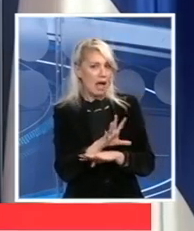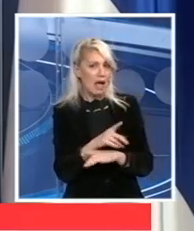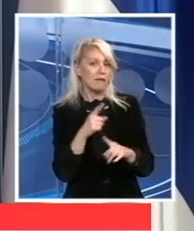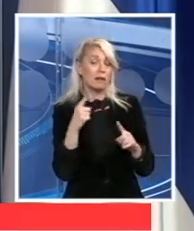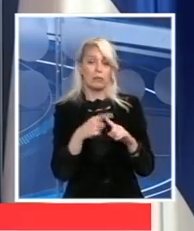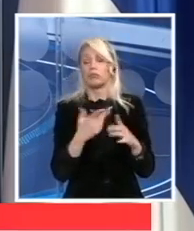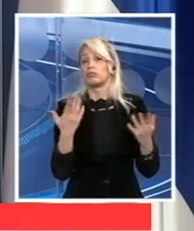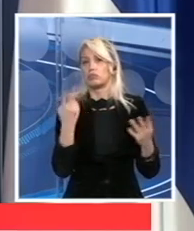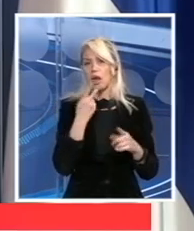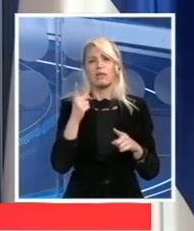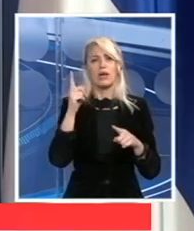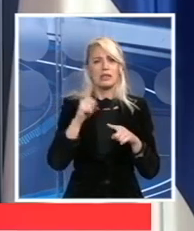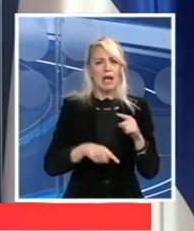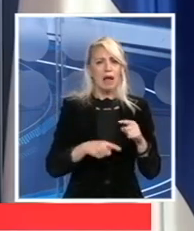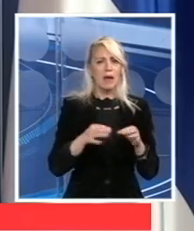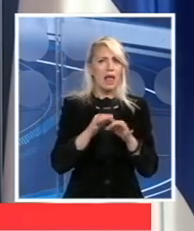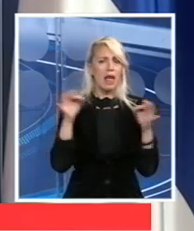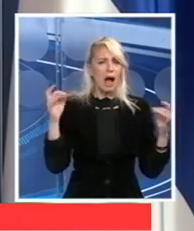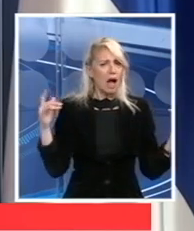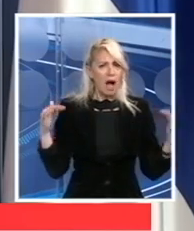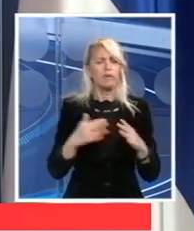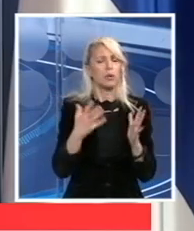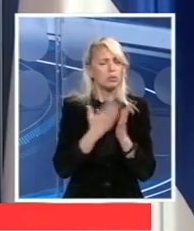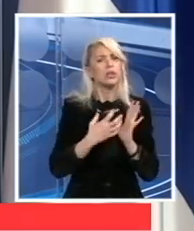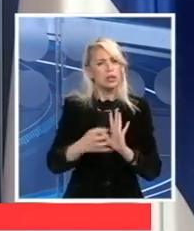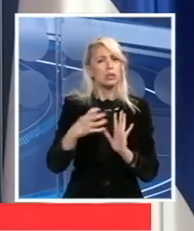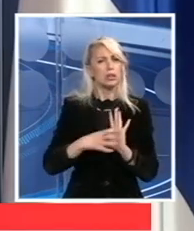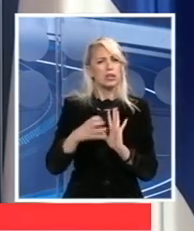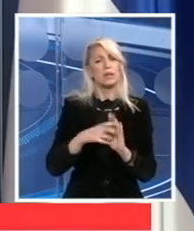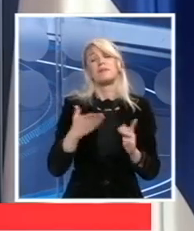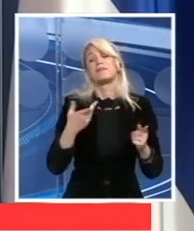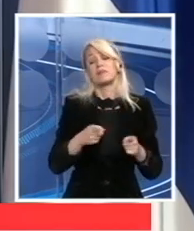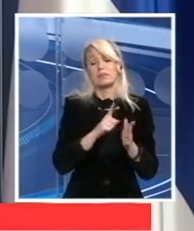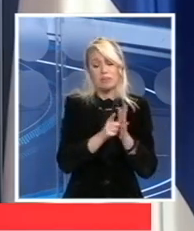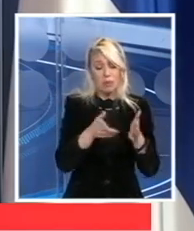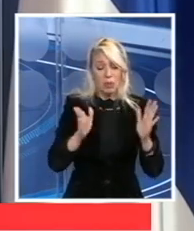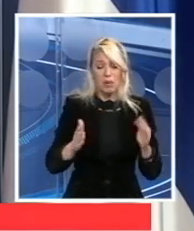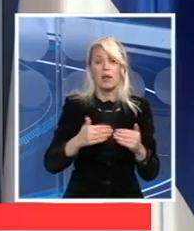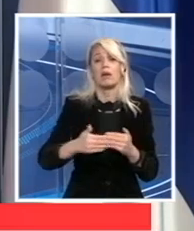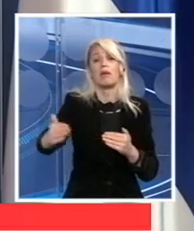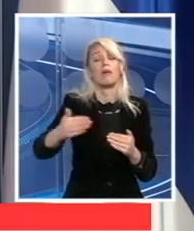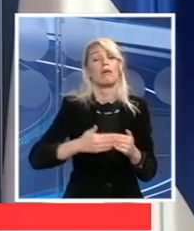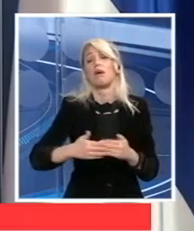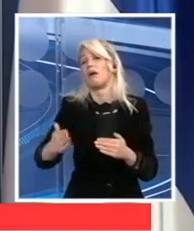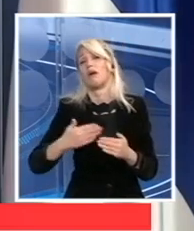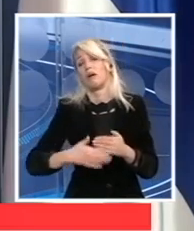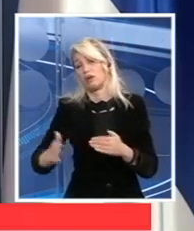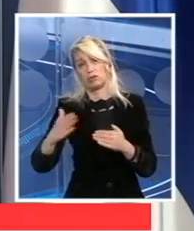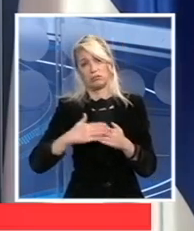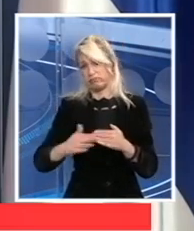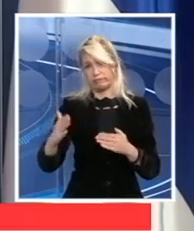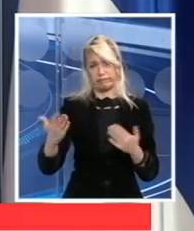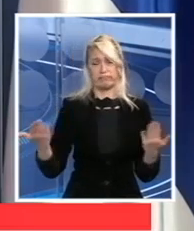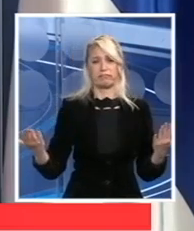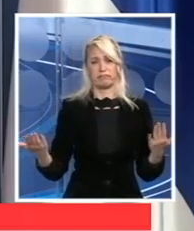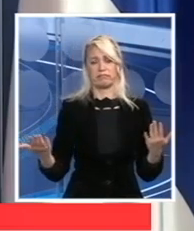javnog okupljanja će i posle toga trajati. Prema tome, govorimo o nekom periodu koji je ispred nas, koji svakako ide, zadire